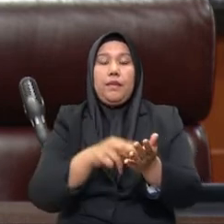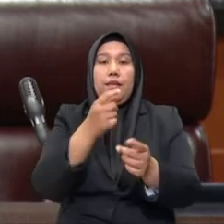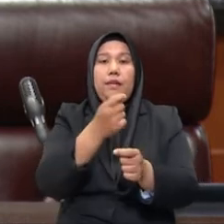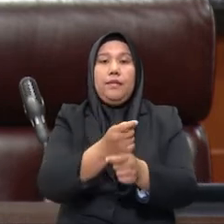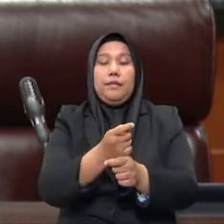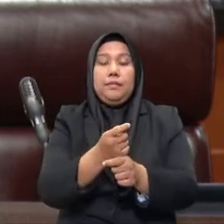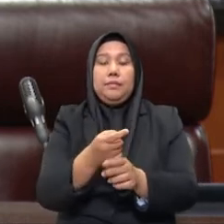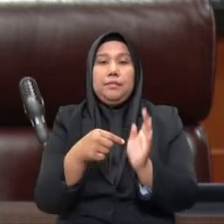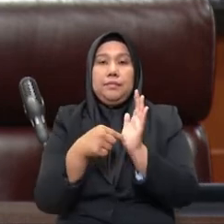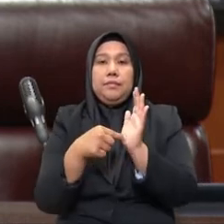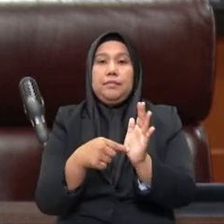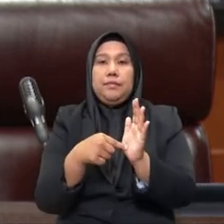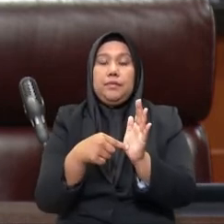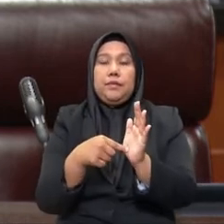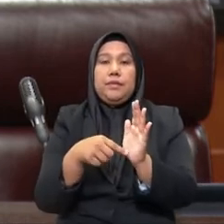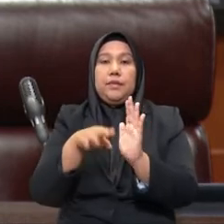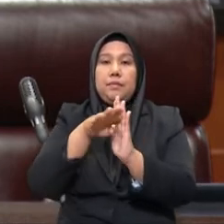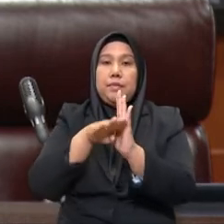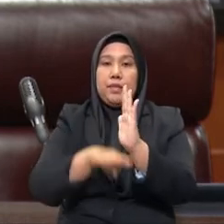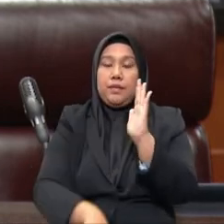menunjukkan penurunan.